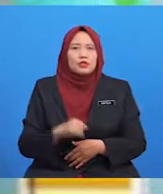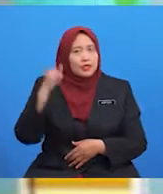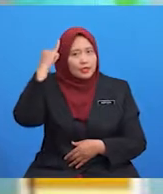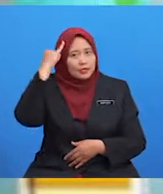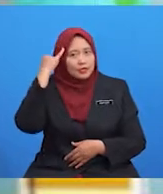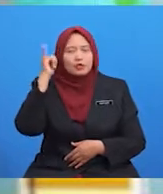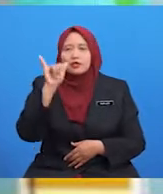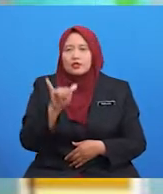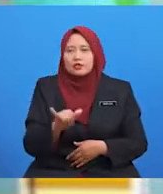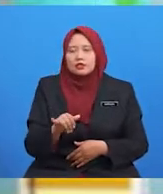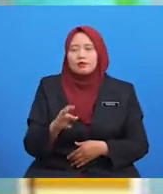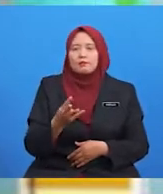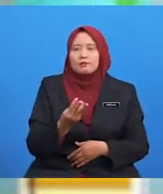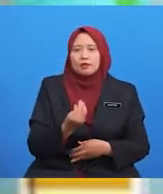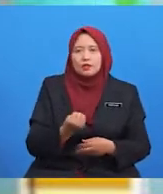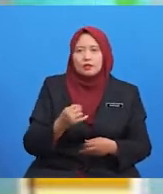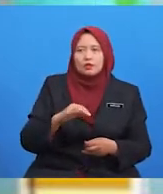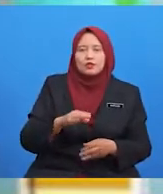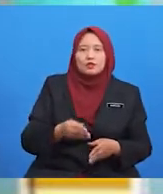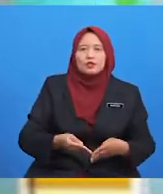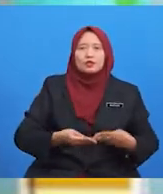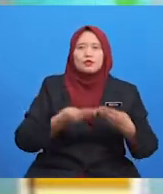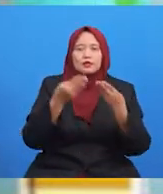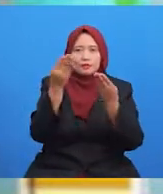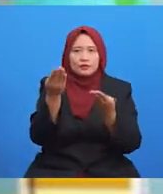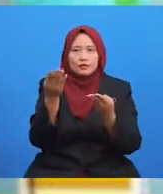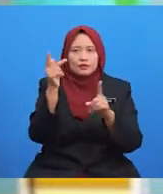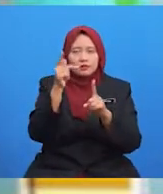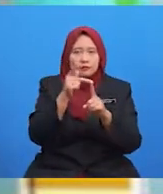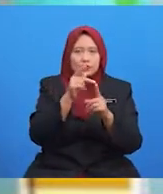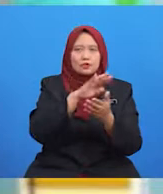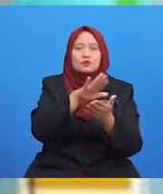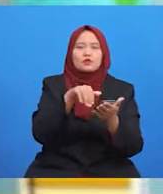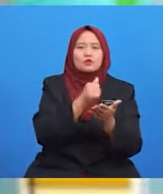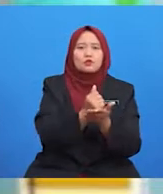ingin disampaikan oleh penyajak kepada khalayak membacanya.